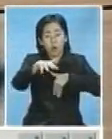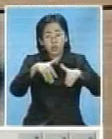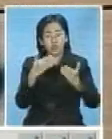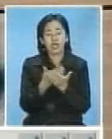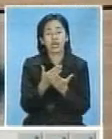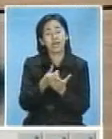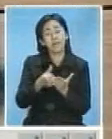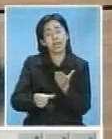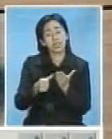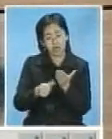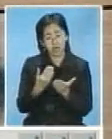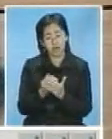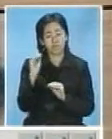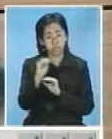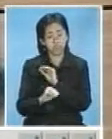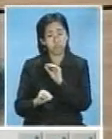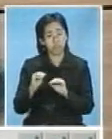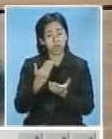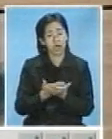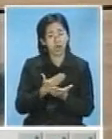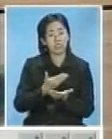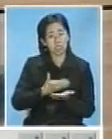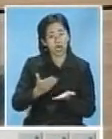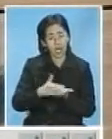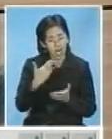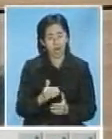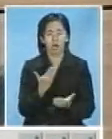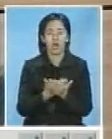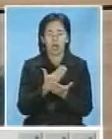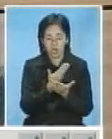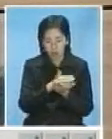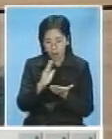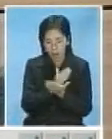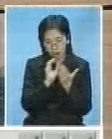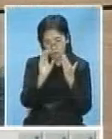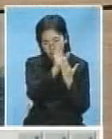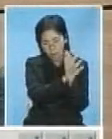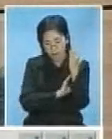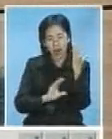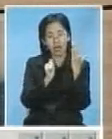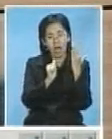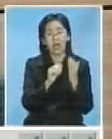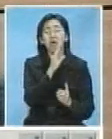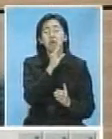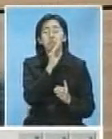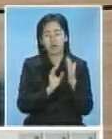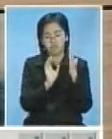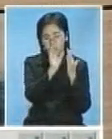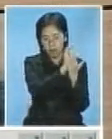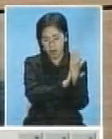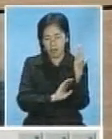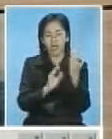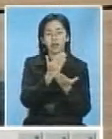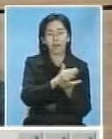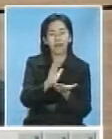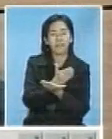คนรัฐบาลต้องกระจายไปทุกจังหวัดอยู่แล้วเพียงแต่กระจายแบบไหนแบบกระจุกหรือเปล่าที่เขาพูดกันสังคมประ